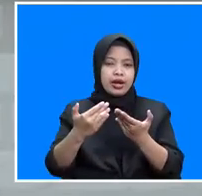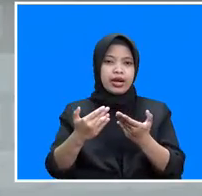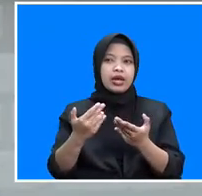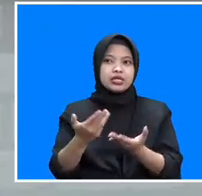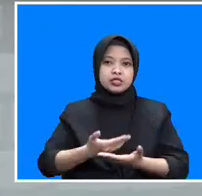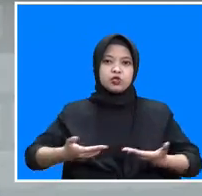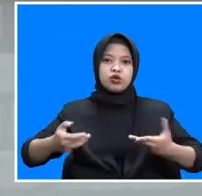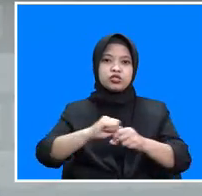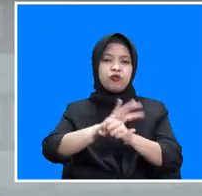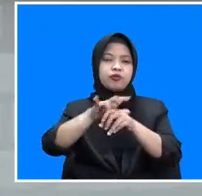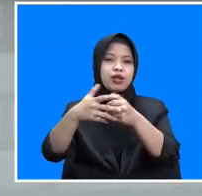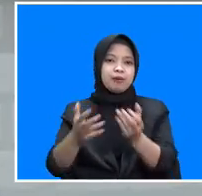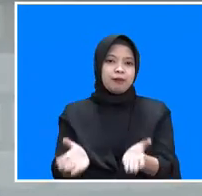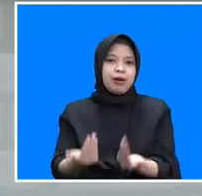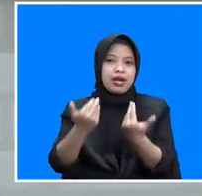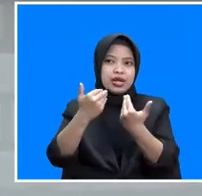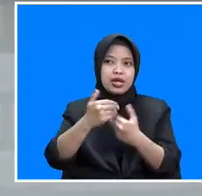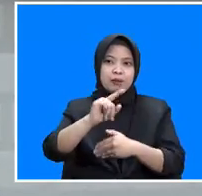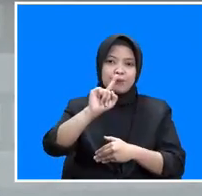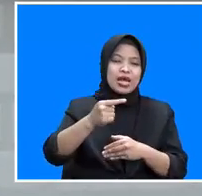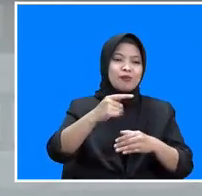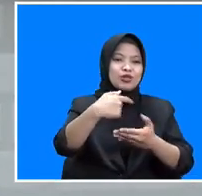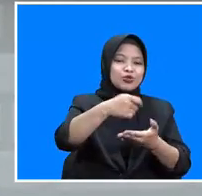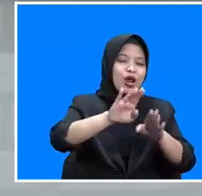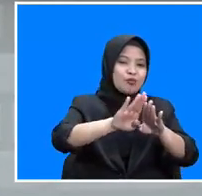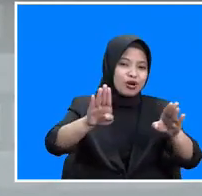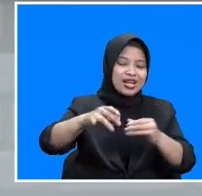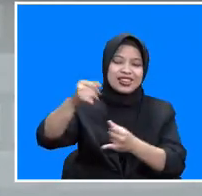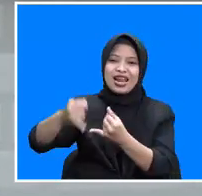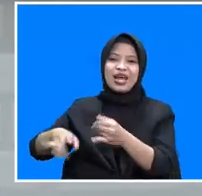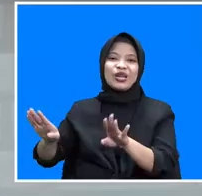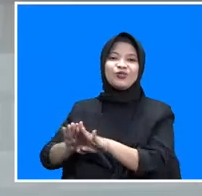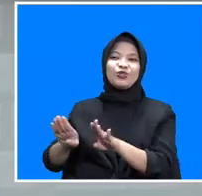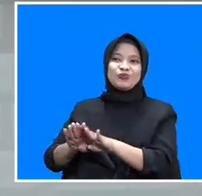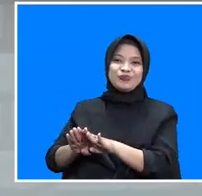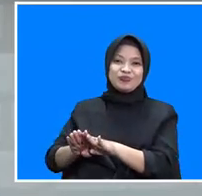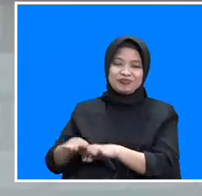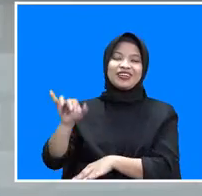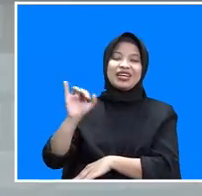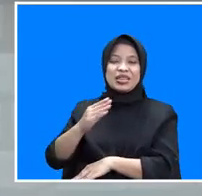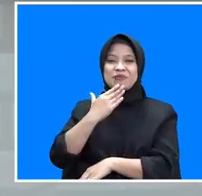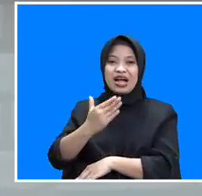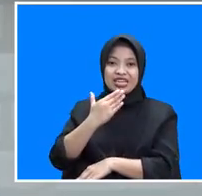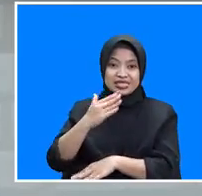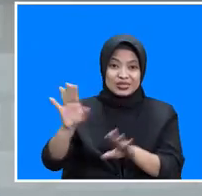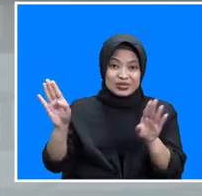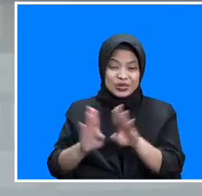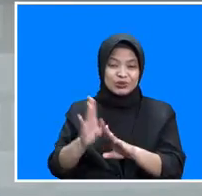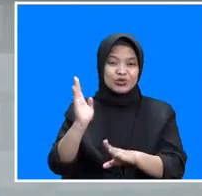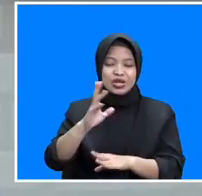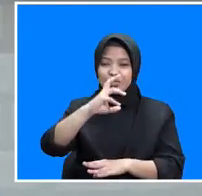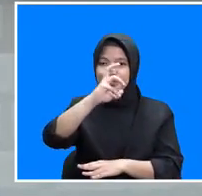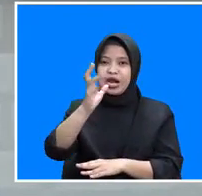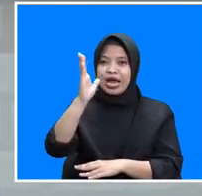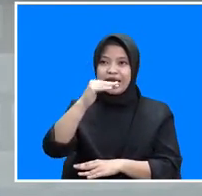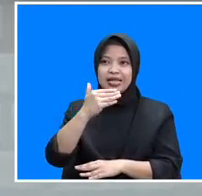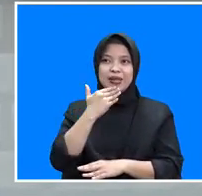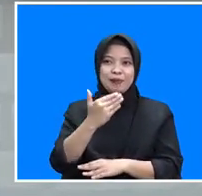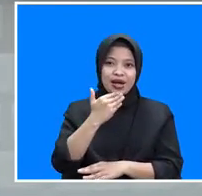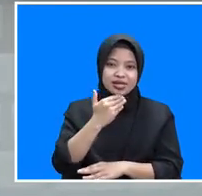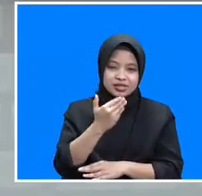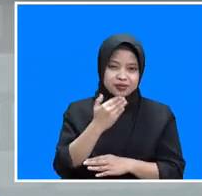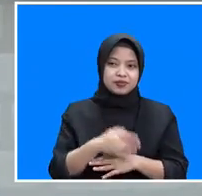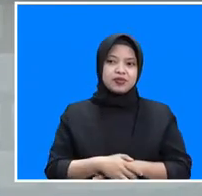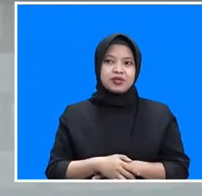pandemi ini. Schools itu first to open and last to close. Demikian dari saya pada sore hari ini. Terima